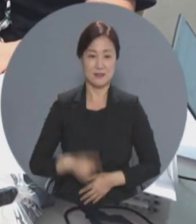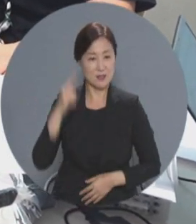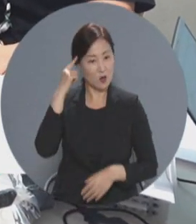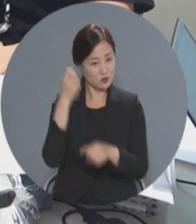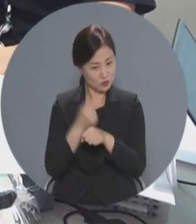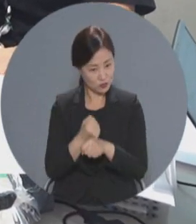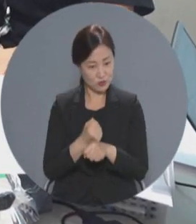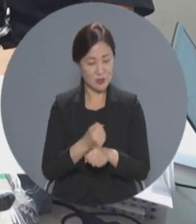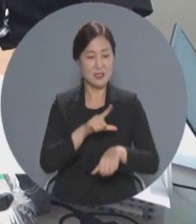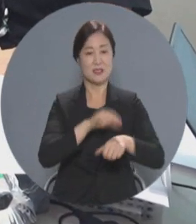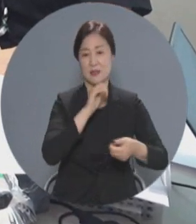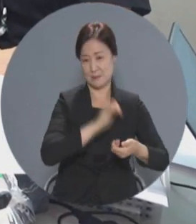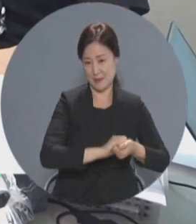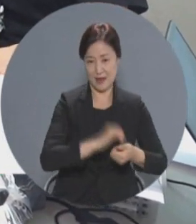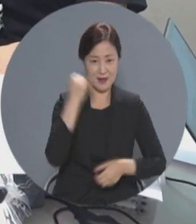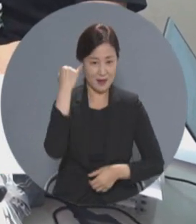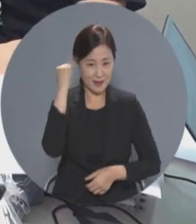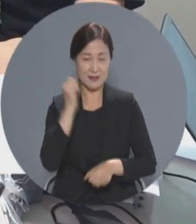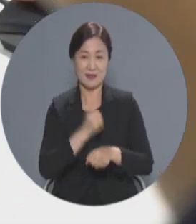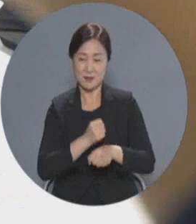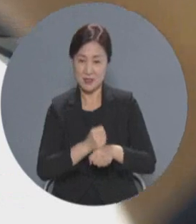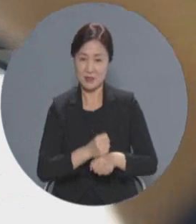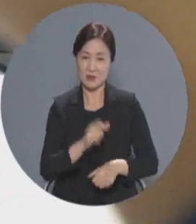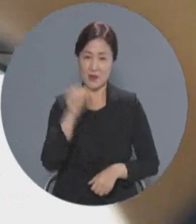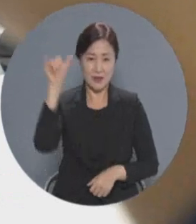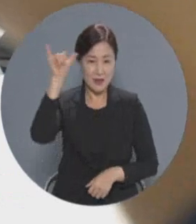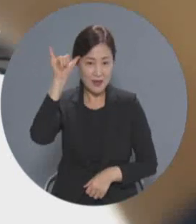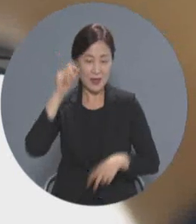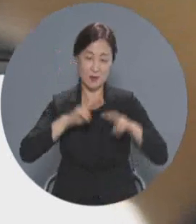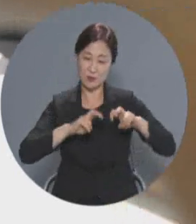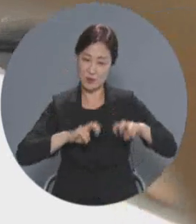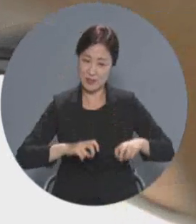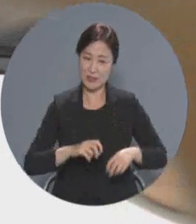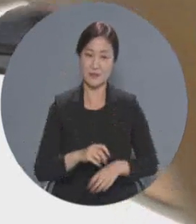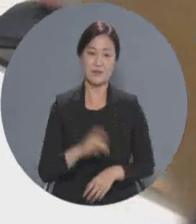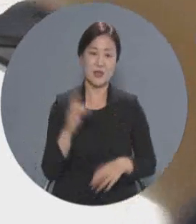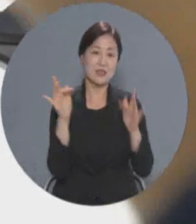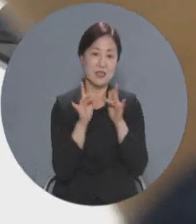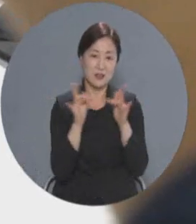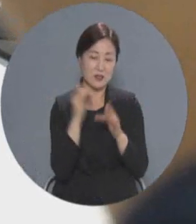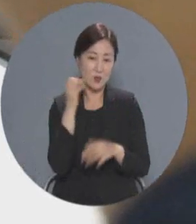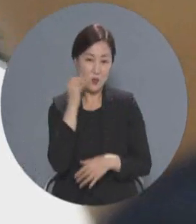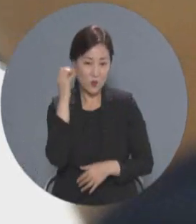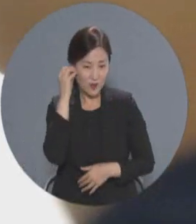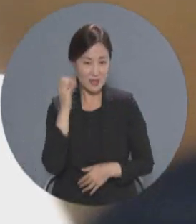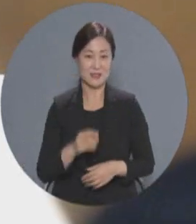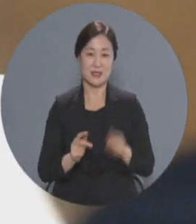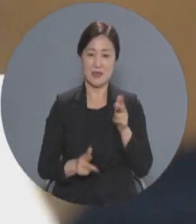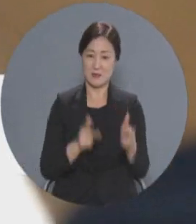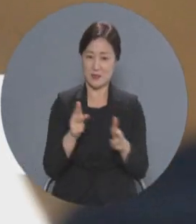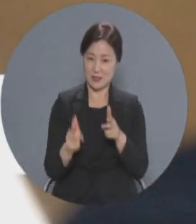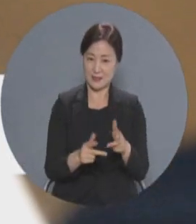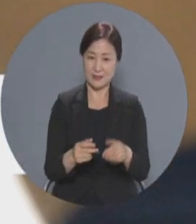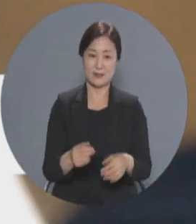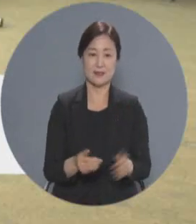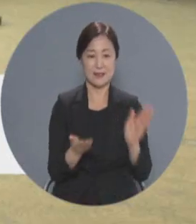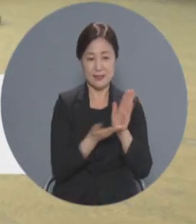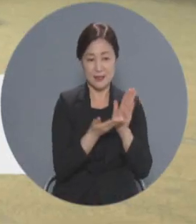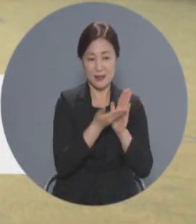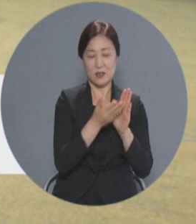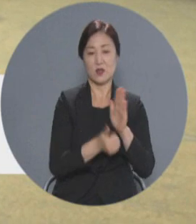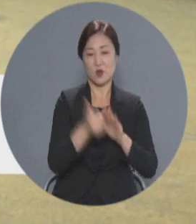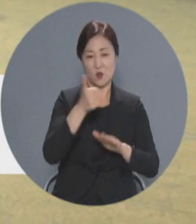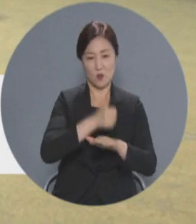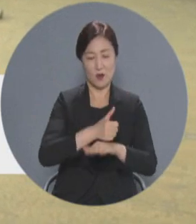한정된 시간 내 아이디어를 도출하고 AI 분석과 앱, 웹 서비스, 비즈니스 모델 등의 시제품 단계